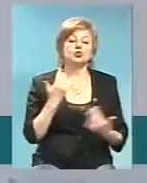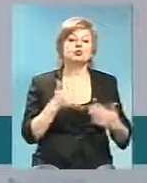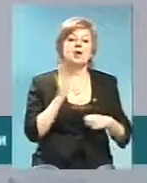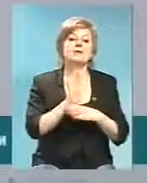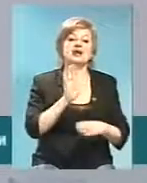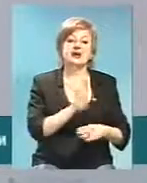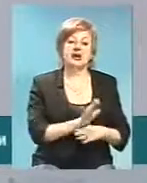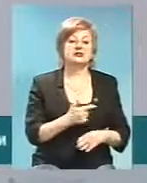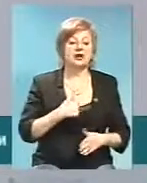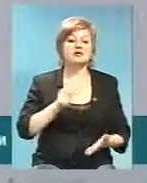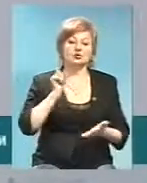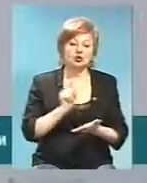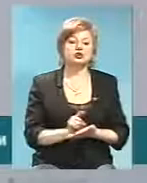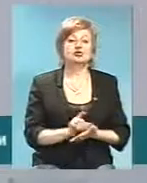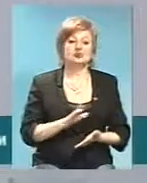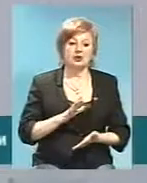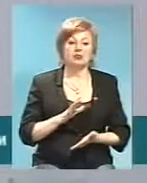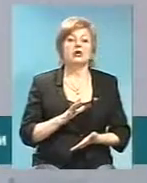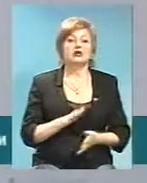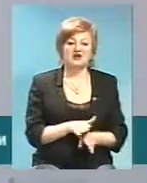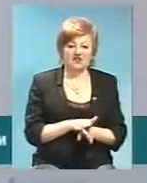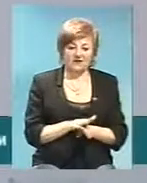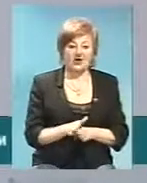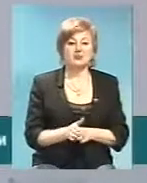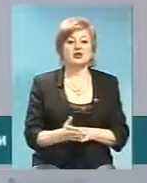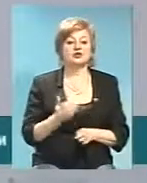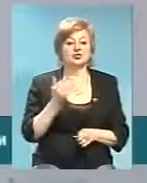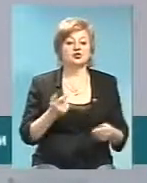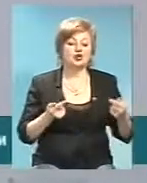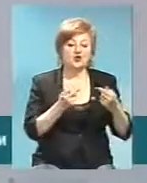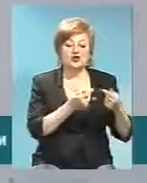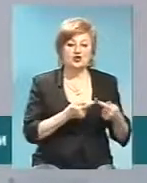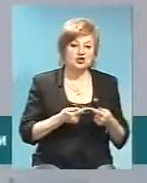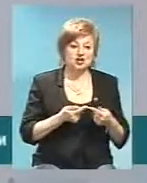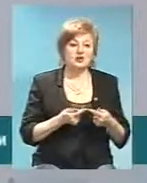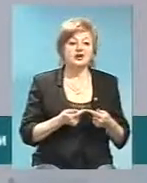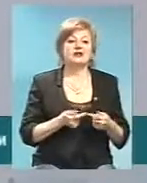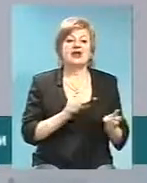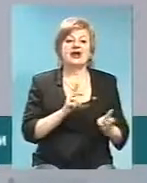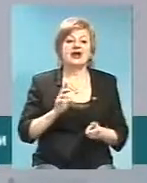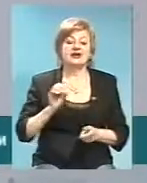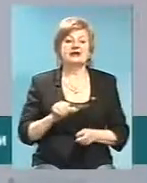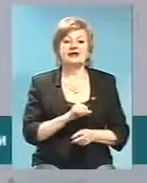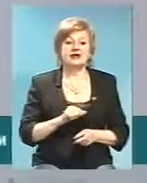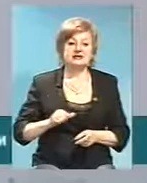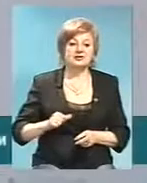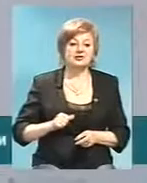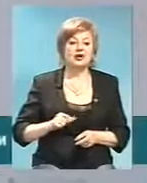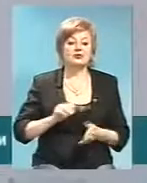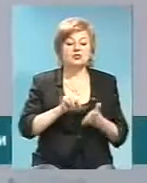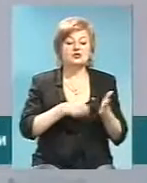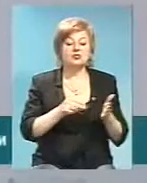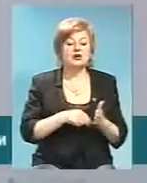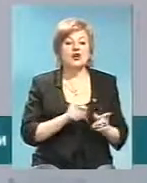а ми зобов'язані будемо дотриматись його, чітко визначено, які саме, яку палітру довідок